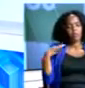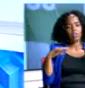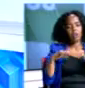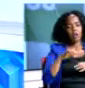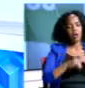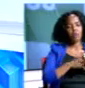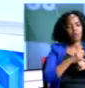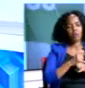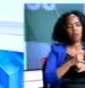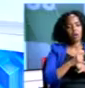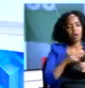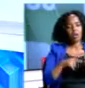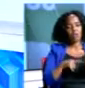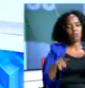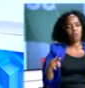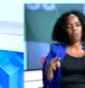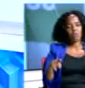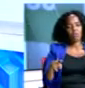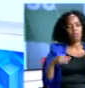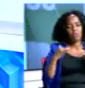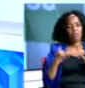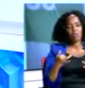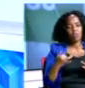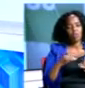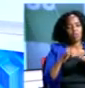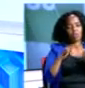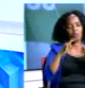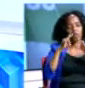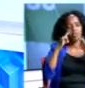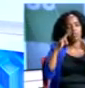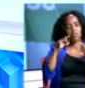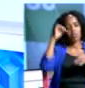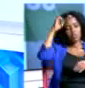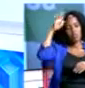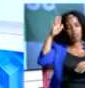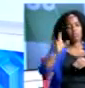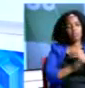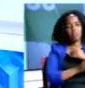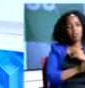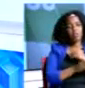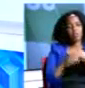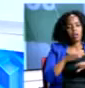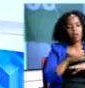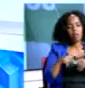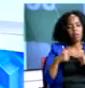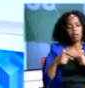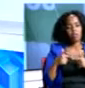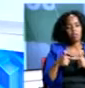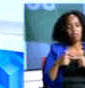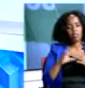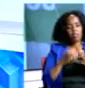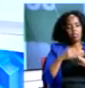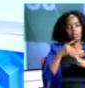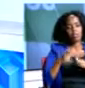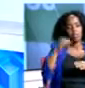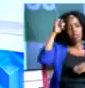addunyaa eerutti tiraansmishiin isaa yookaan daddarbaan isaa namoota biyya alaa deeman irratti cima. Local tiraansmishiin